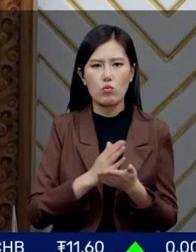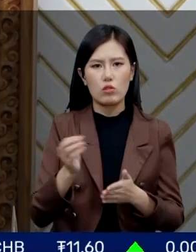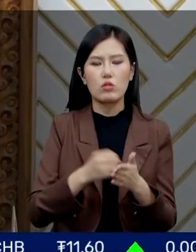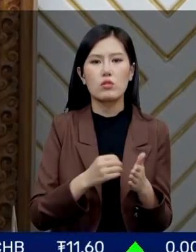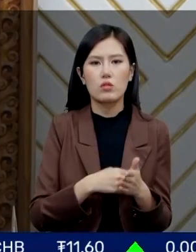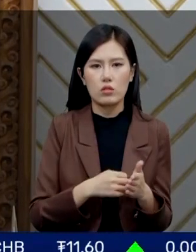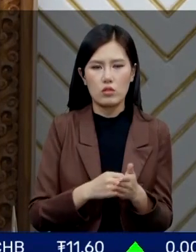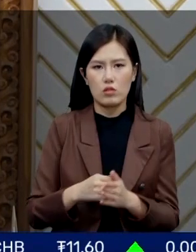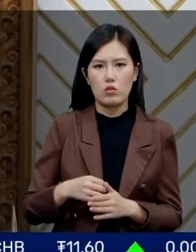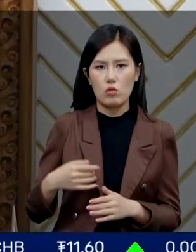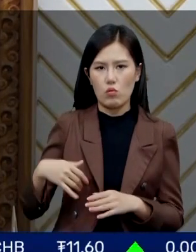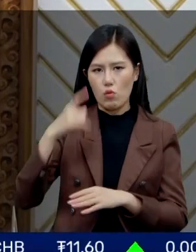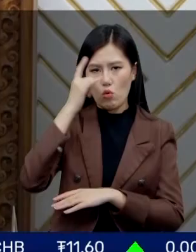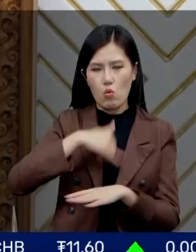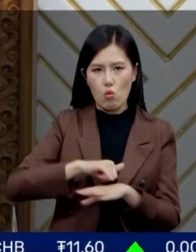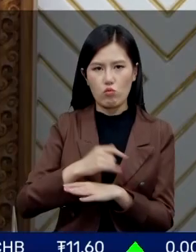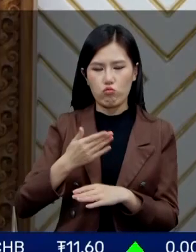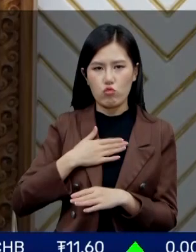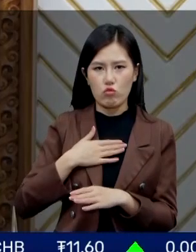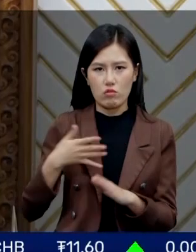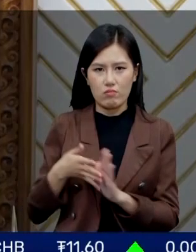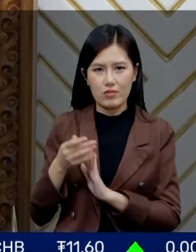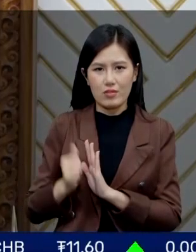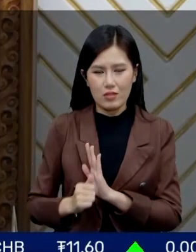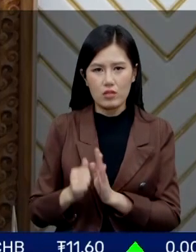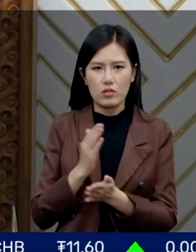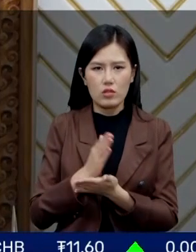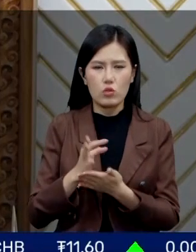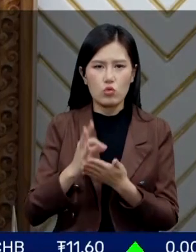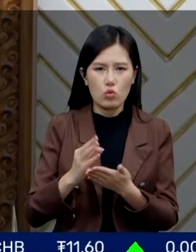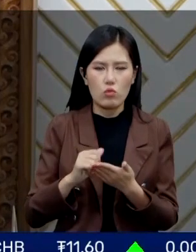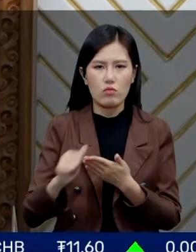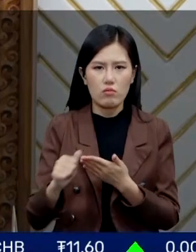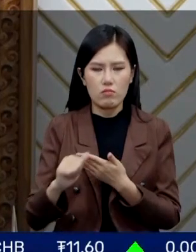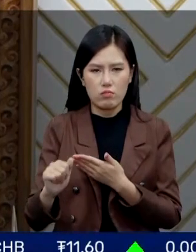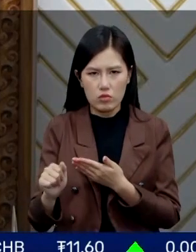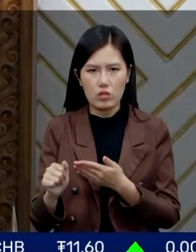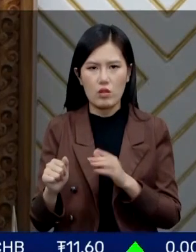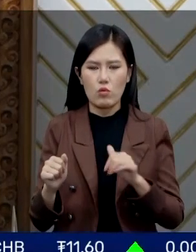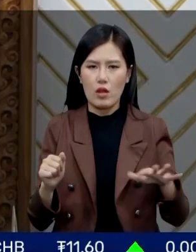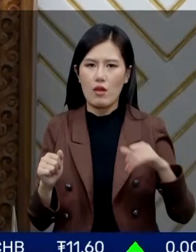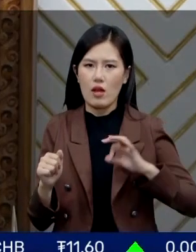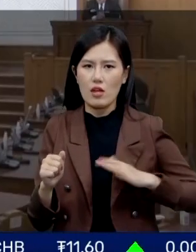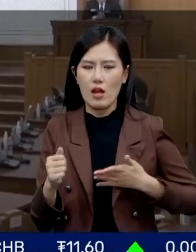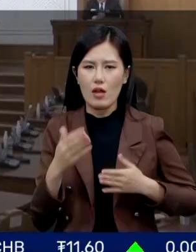Зарлах талаа, төсвийн зарлах талаа оновчтой шинжлэх ёстой. Төсвийн орлого талаа бас оновчтой шинжлэх ёстой.